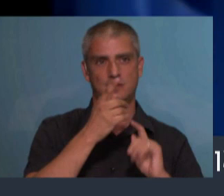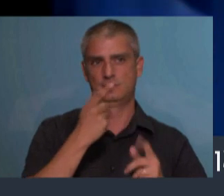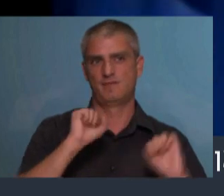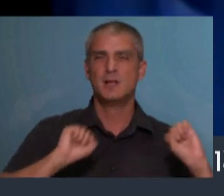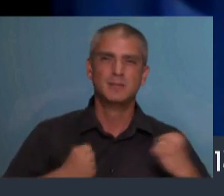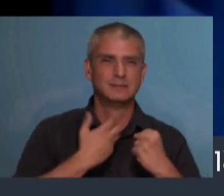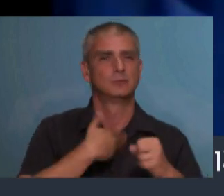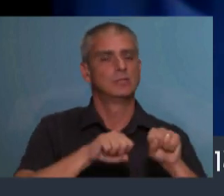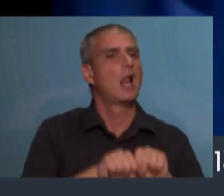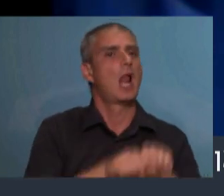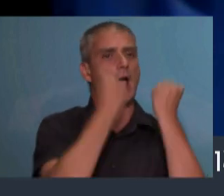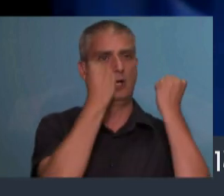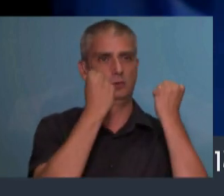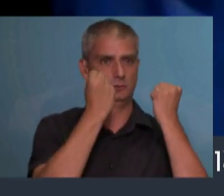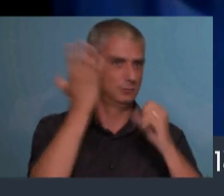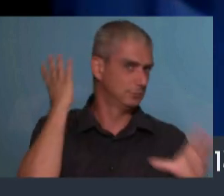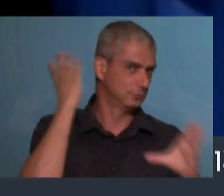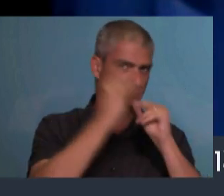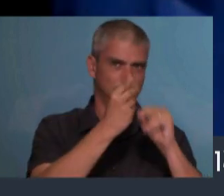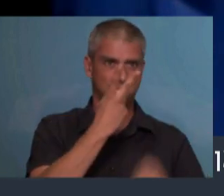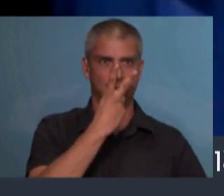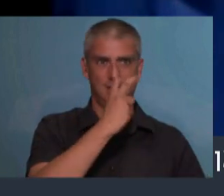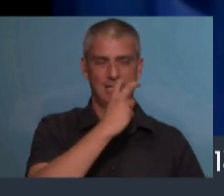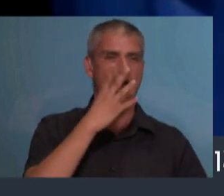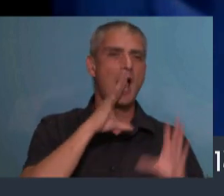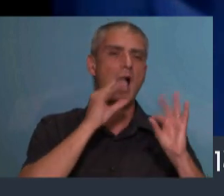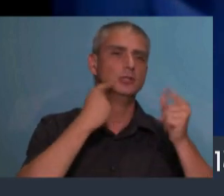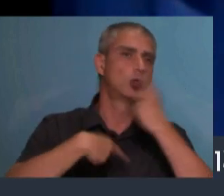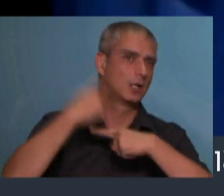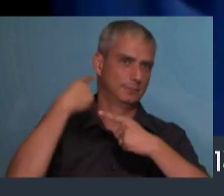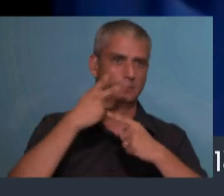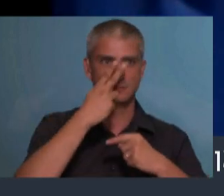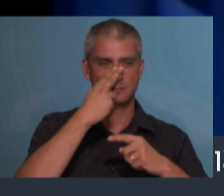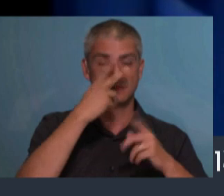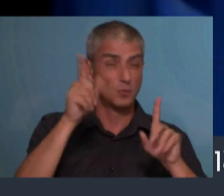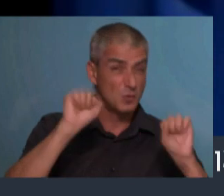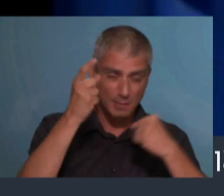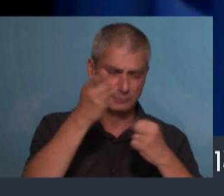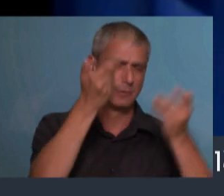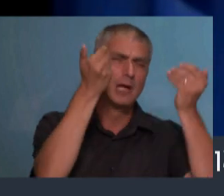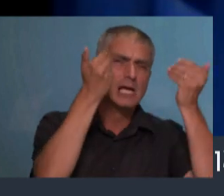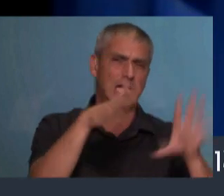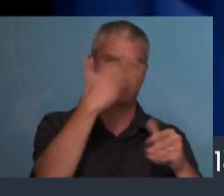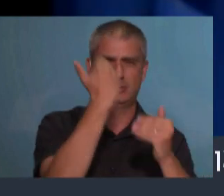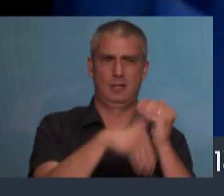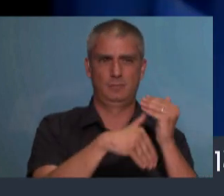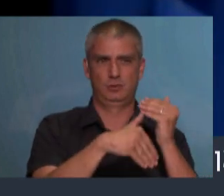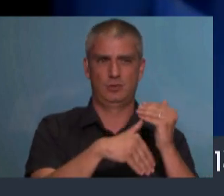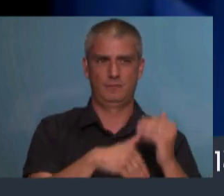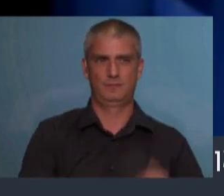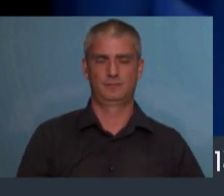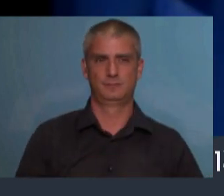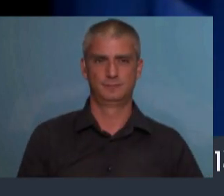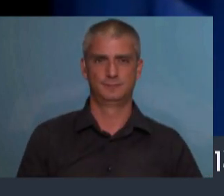گذشته داشته این نوع اقدامات رو انجام بده که قطعاً با شکست مواجه میشه و تلاشی است مذبوحانه